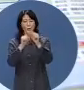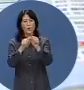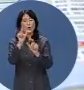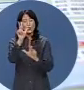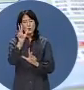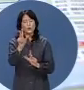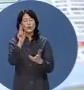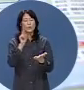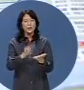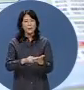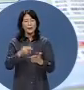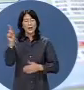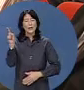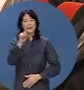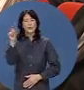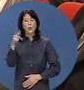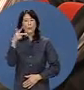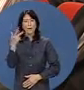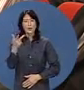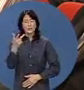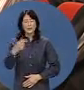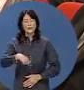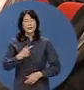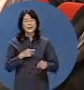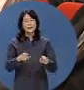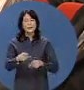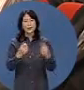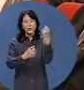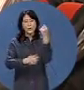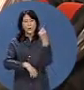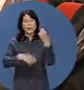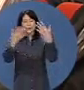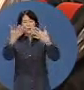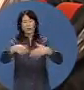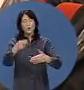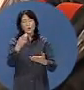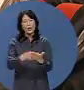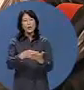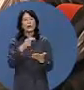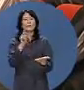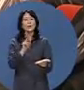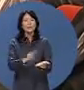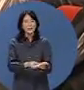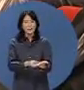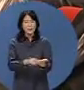ールを定めた生駒市自治基本条例を制定しました。